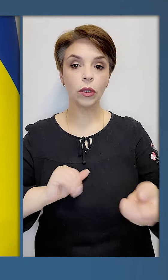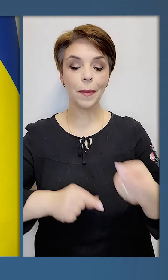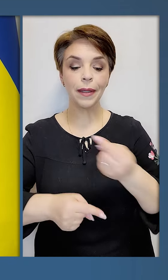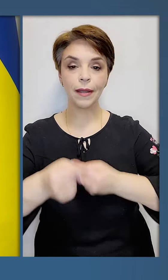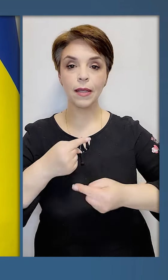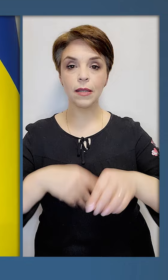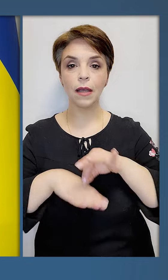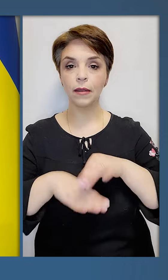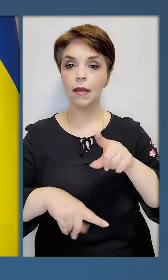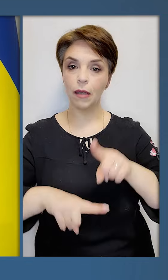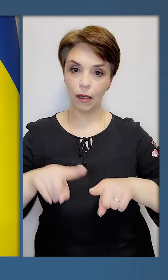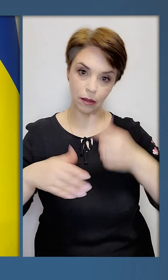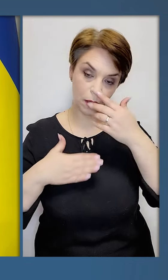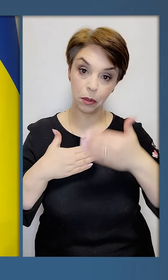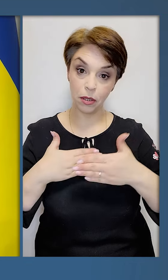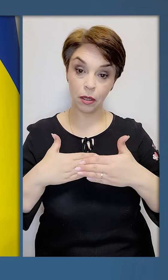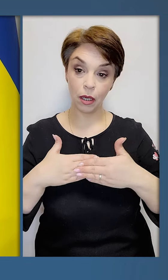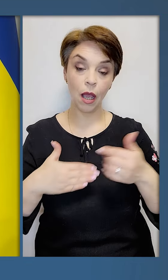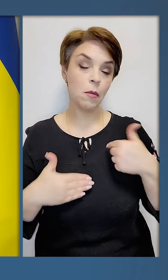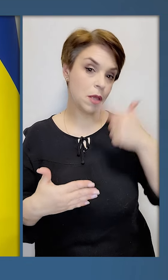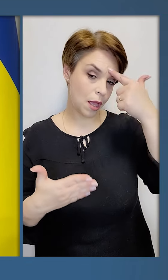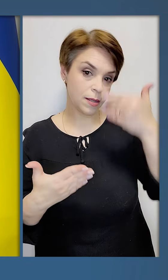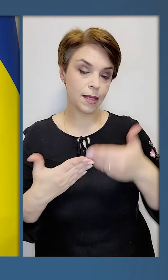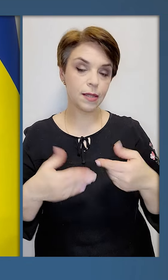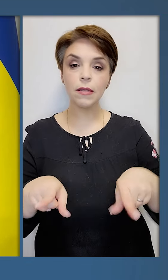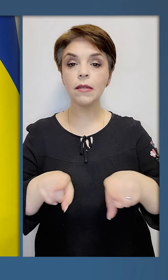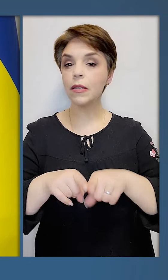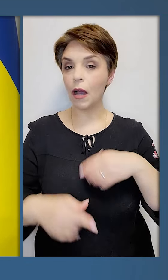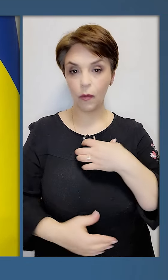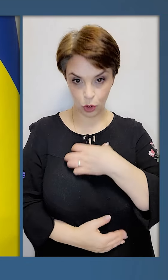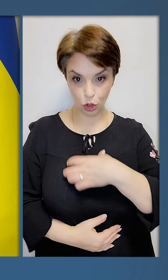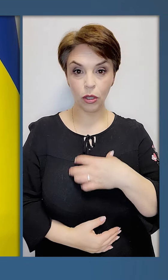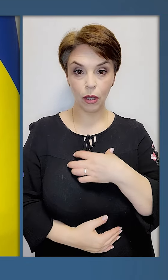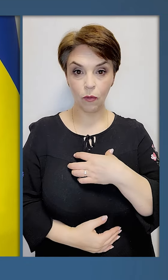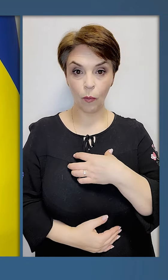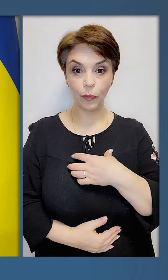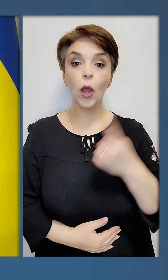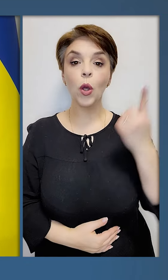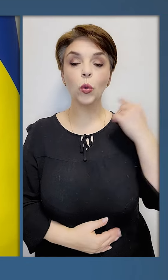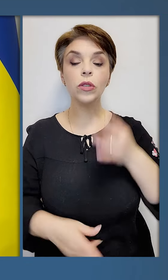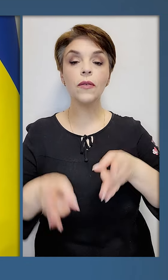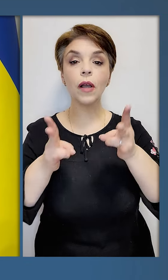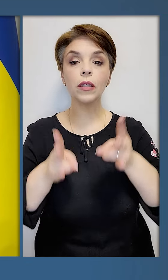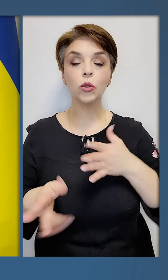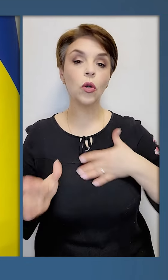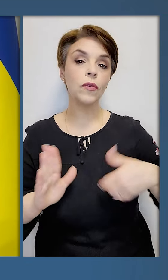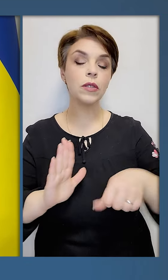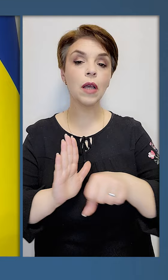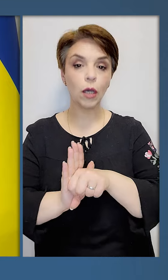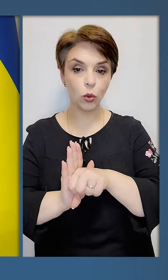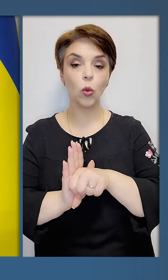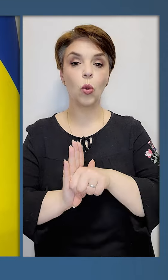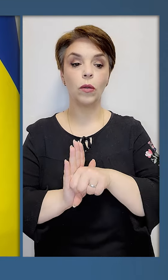отримати назад рідних та близьких. Мені здається, це так важливо. Тоді у катастрофі